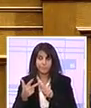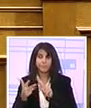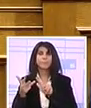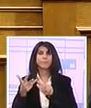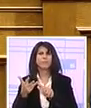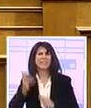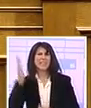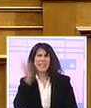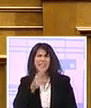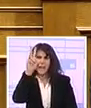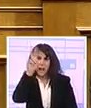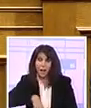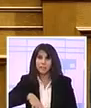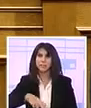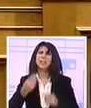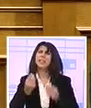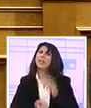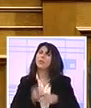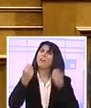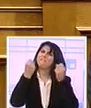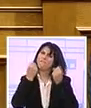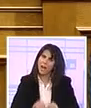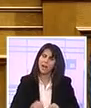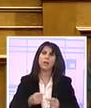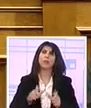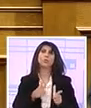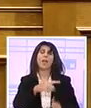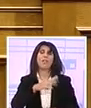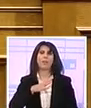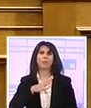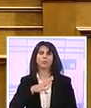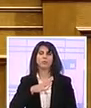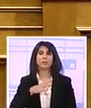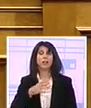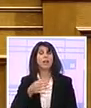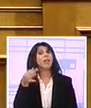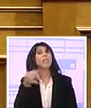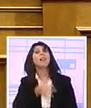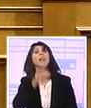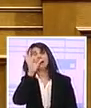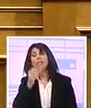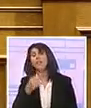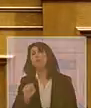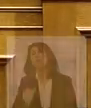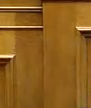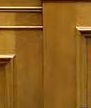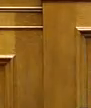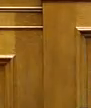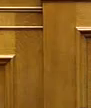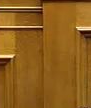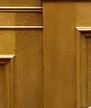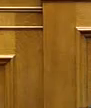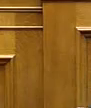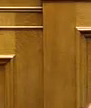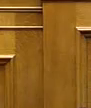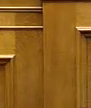χαράτσια και νέα βάρη στους αδύναμους. Γιατί δεν λέτε λοιπόν την αλήθεια? Κυρίες και κύριοι συνάδελφοι,